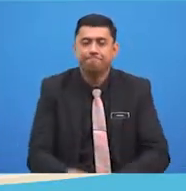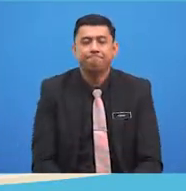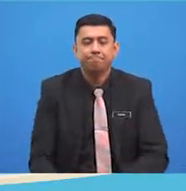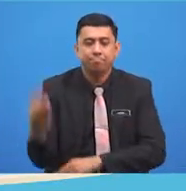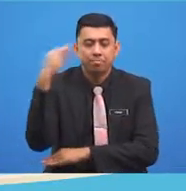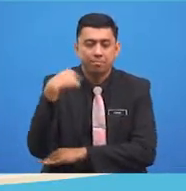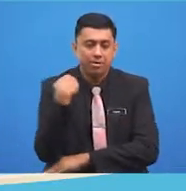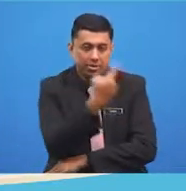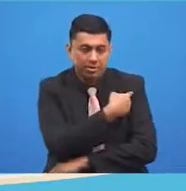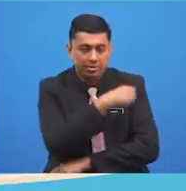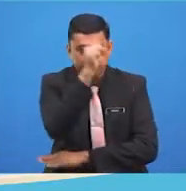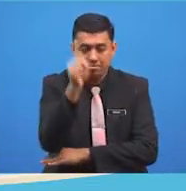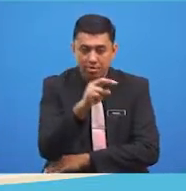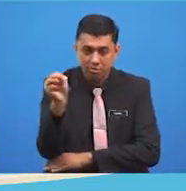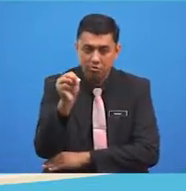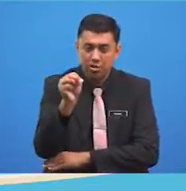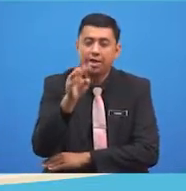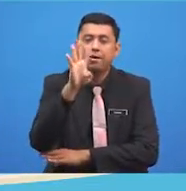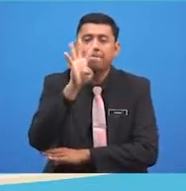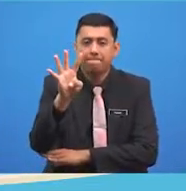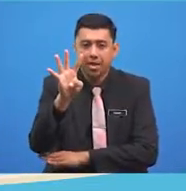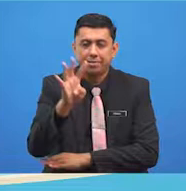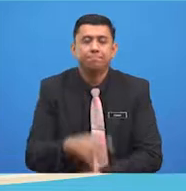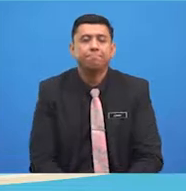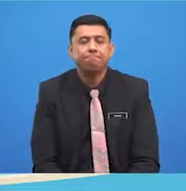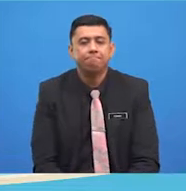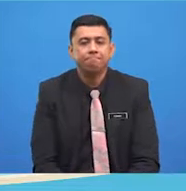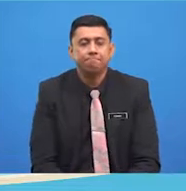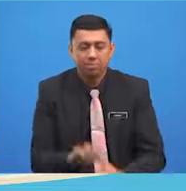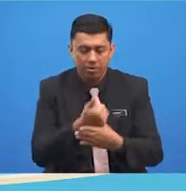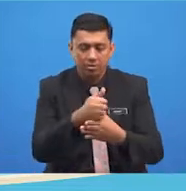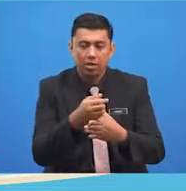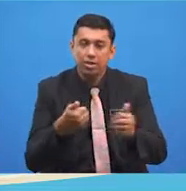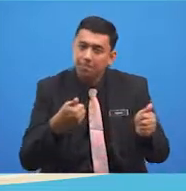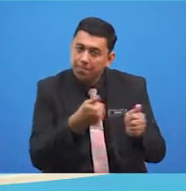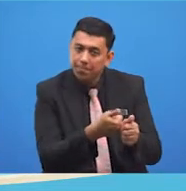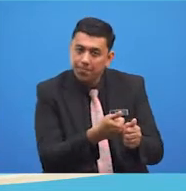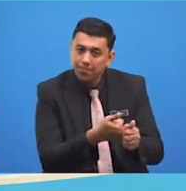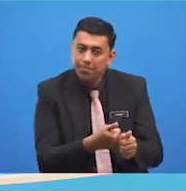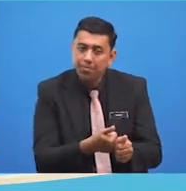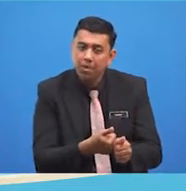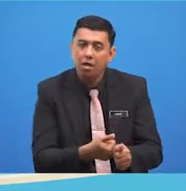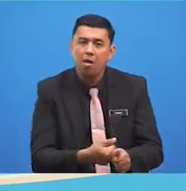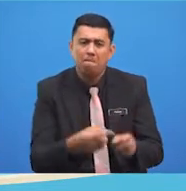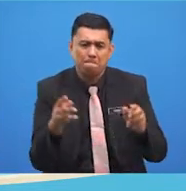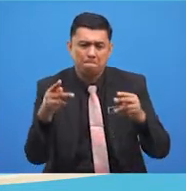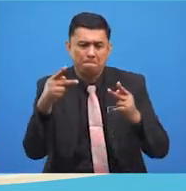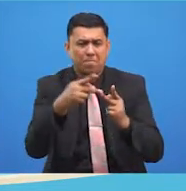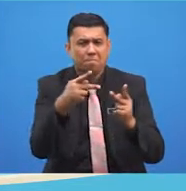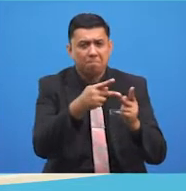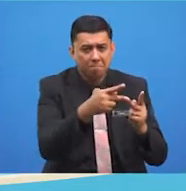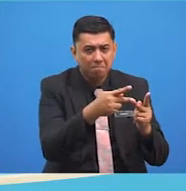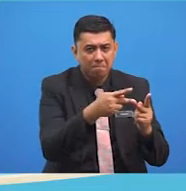Mari kita lihat pula soalan keempat. Soalannya ialah, antara berikut kombinasi yang manakah